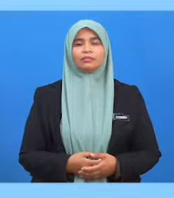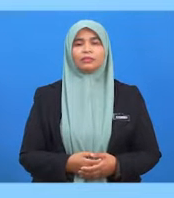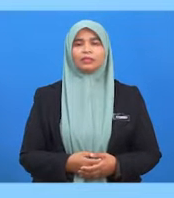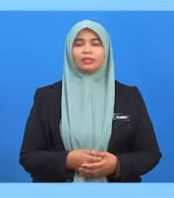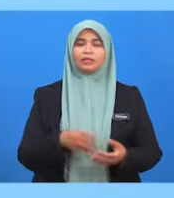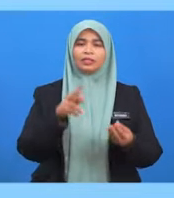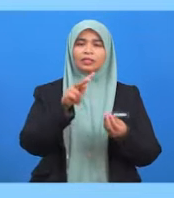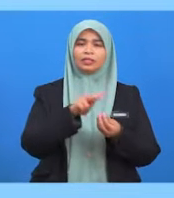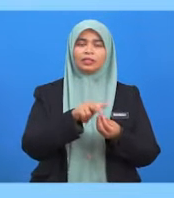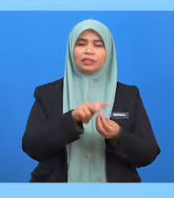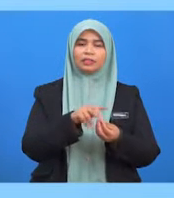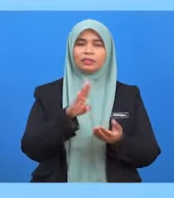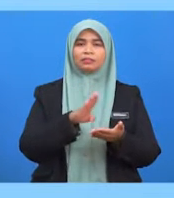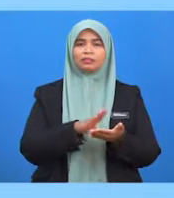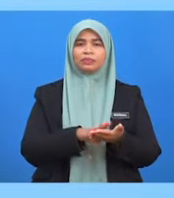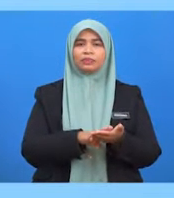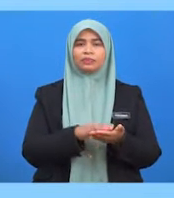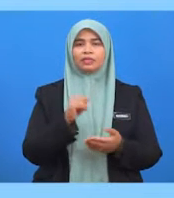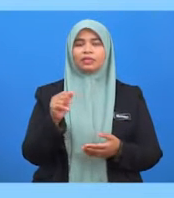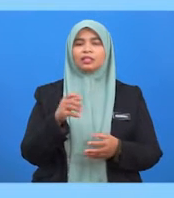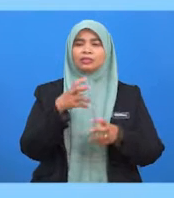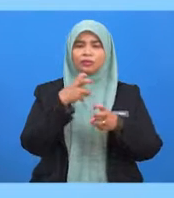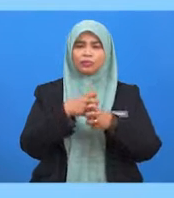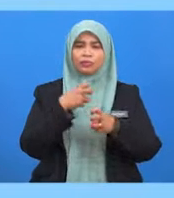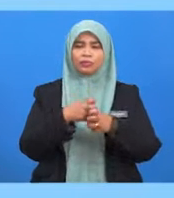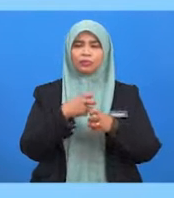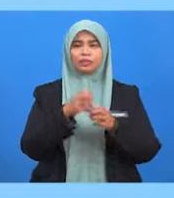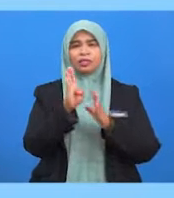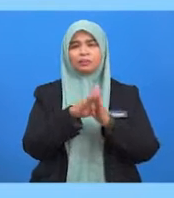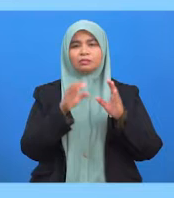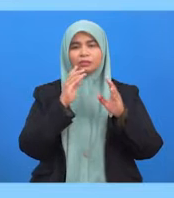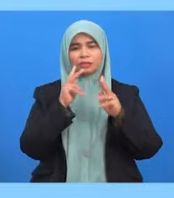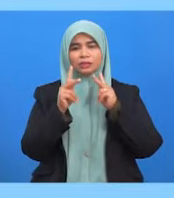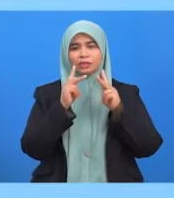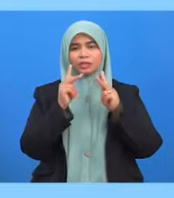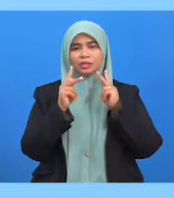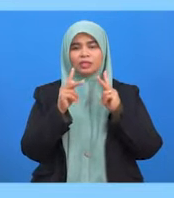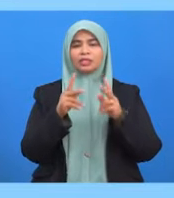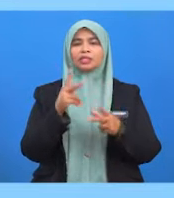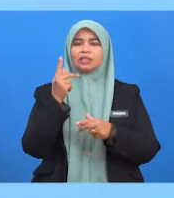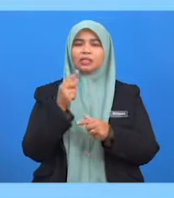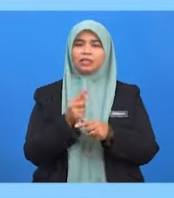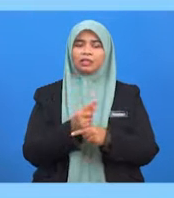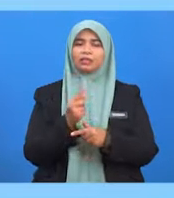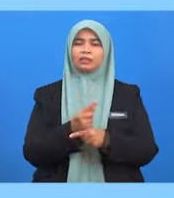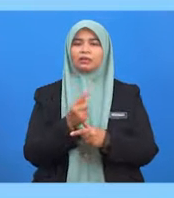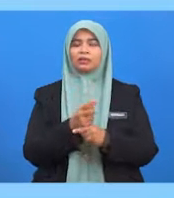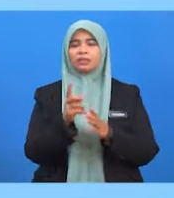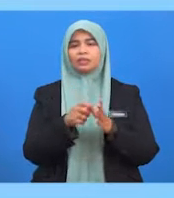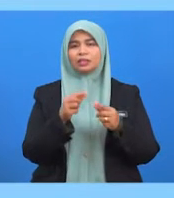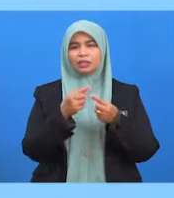yang terhasil adalah sukar berkomunikasi, gangguan